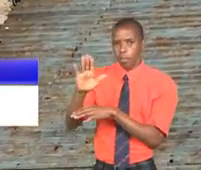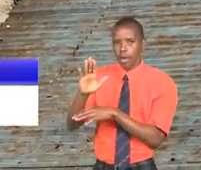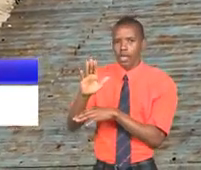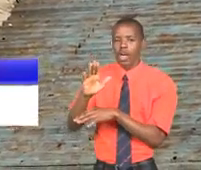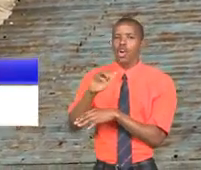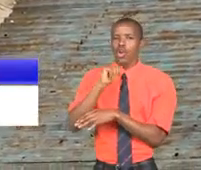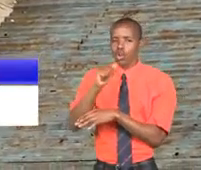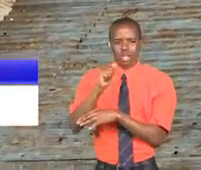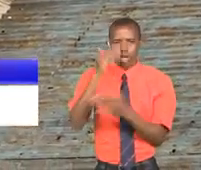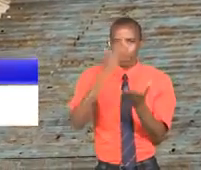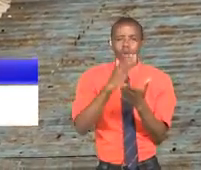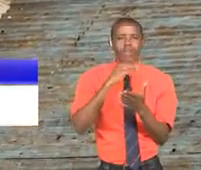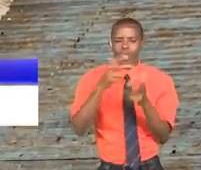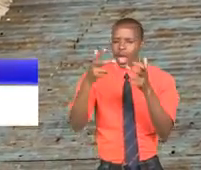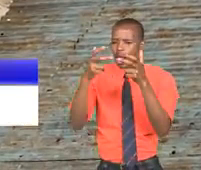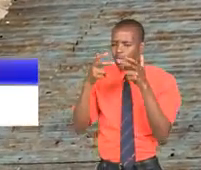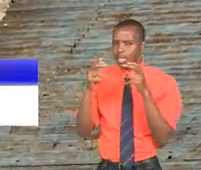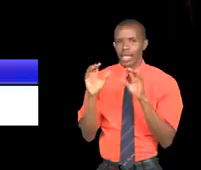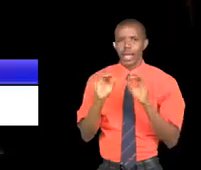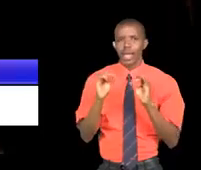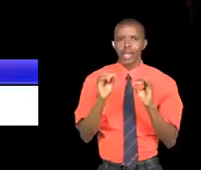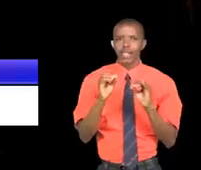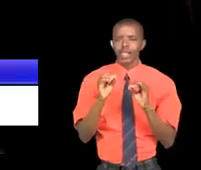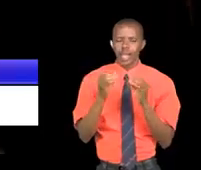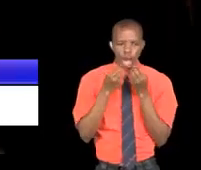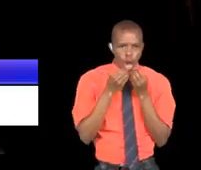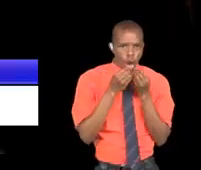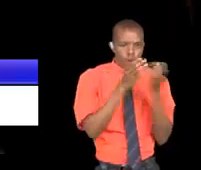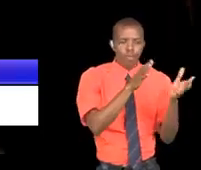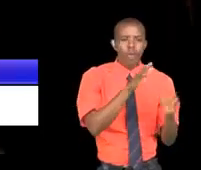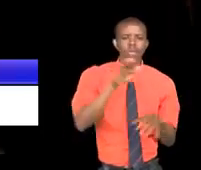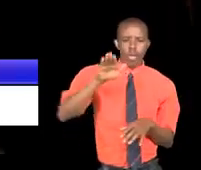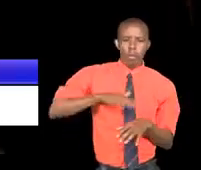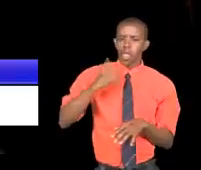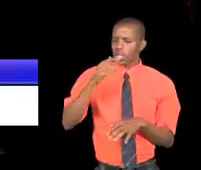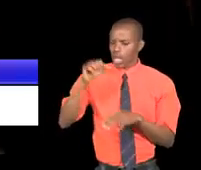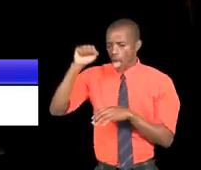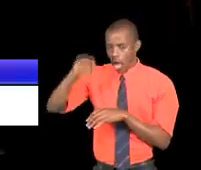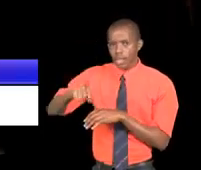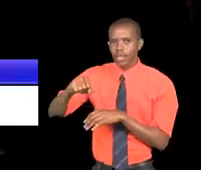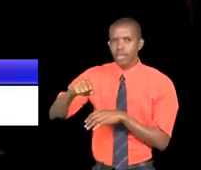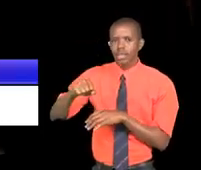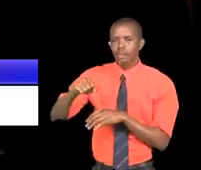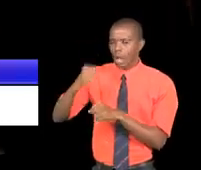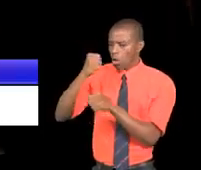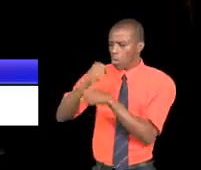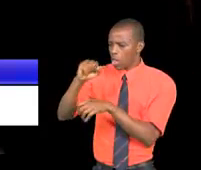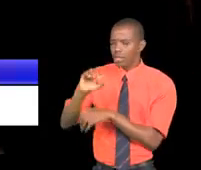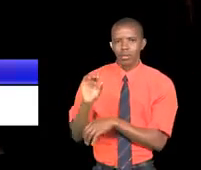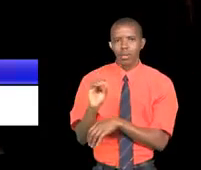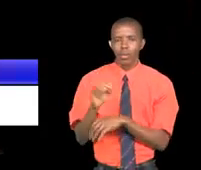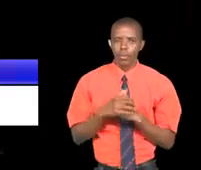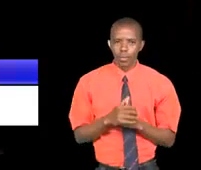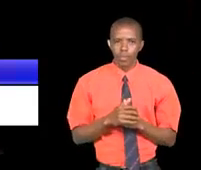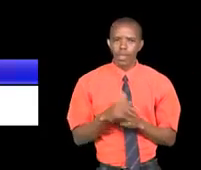mother was not ready to listen to her. Kaambia mama yangu akaina Biblia akasema yes kafanya kitu kama hiyo.